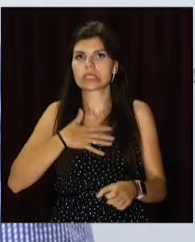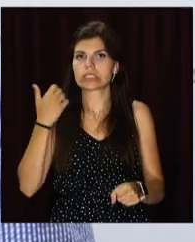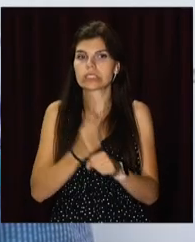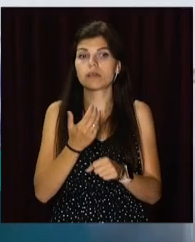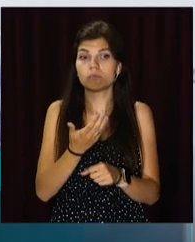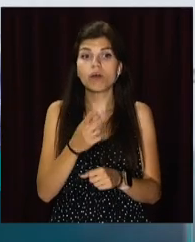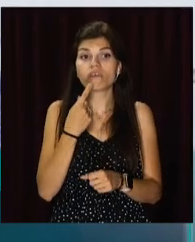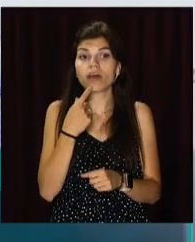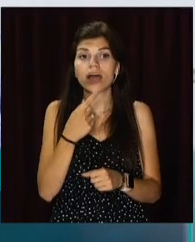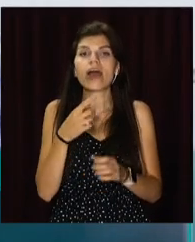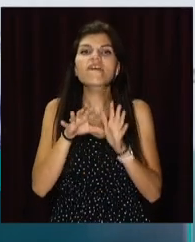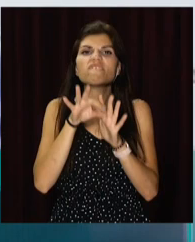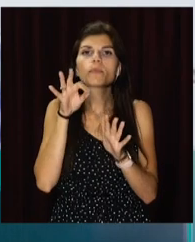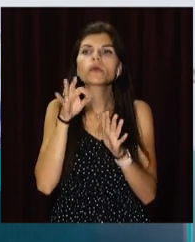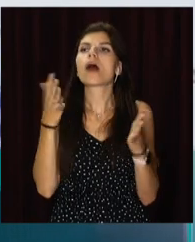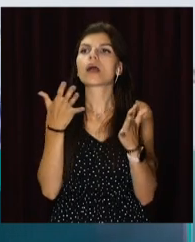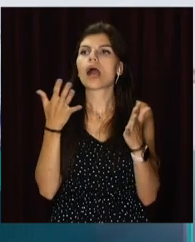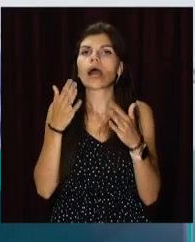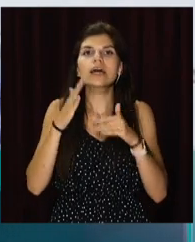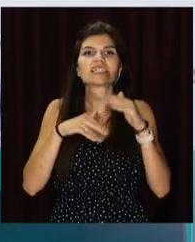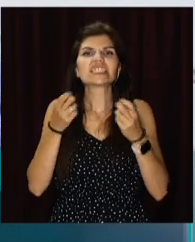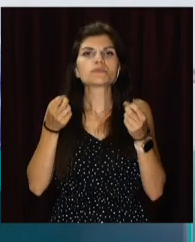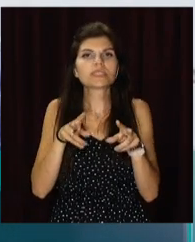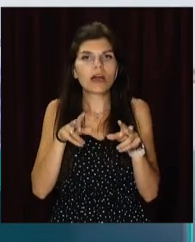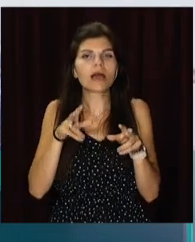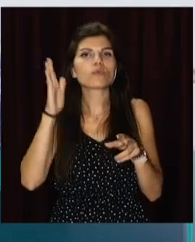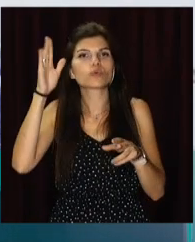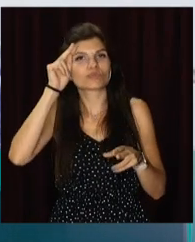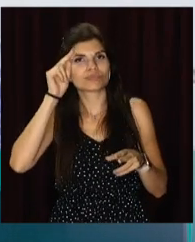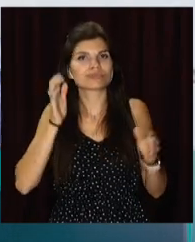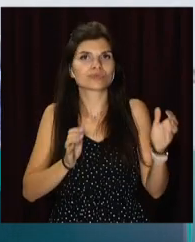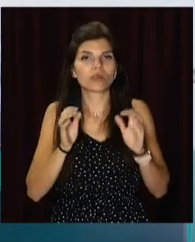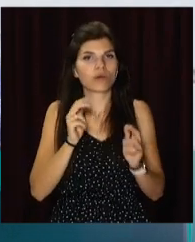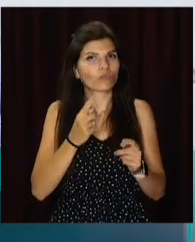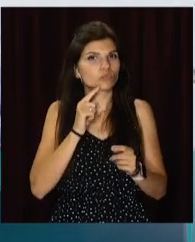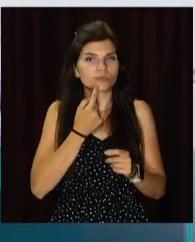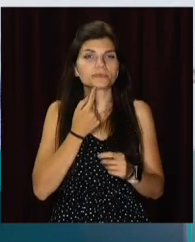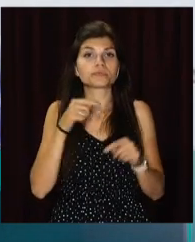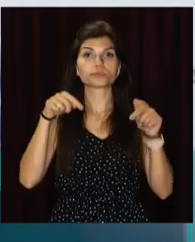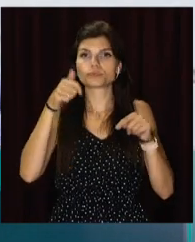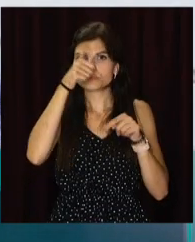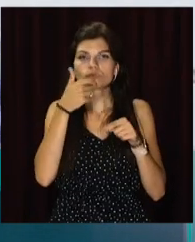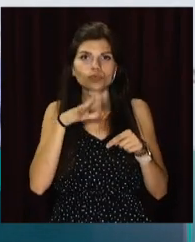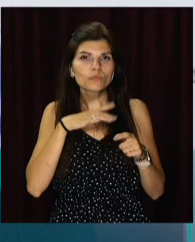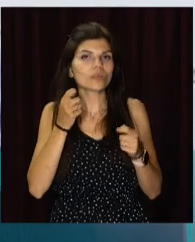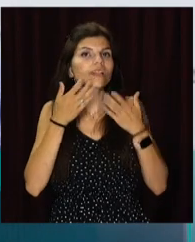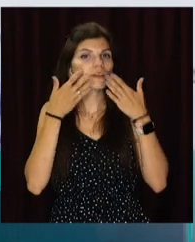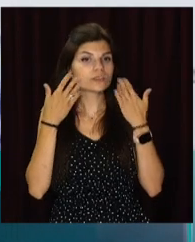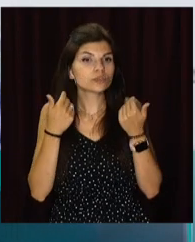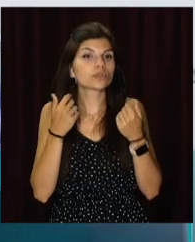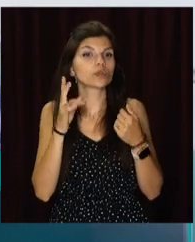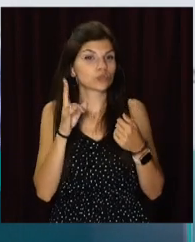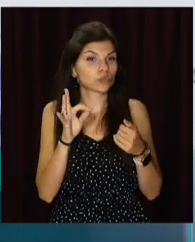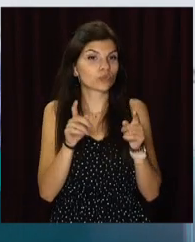Вибір спеціальності, вибір напрямку – це була дійсно така кропітка робота. В цьому році вже було набагато легше,